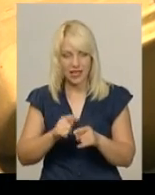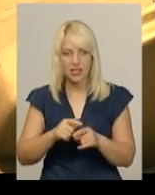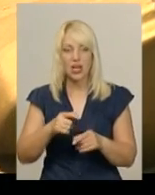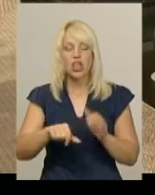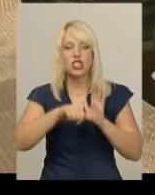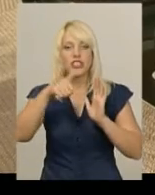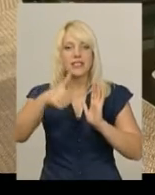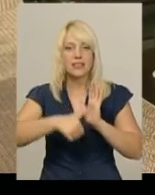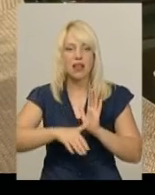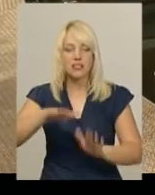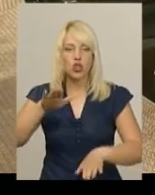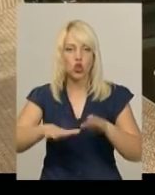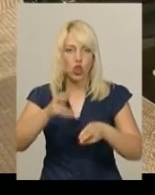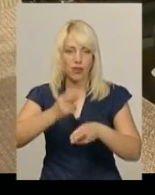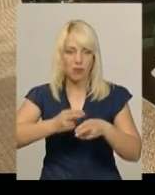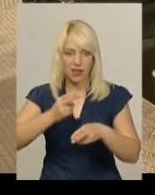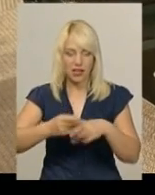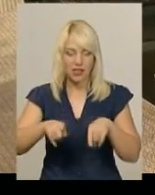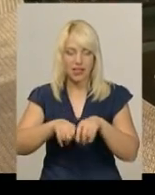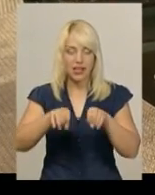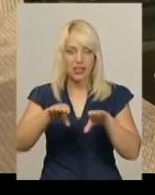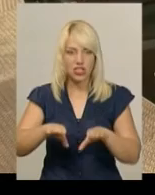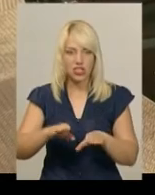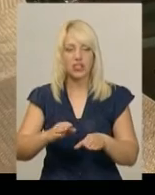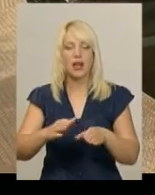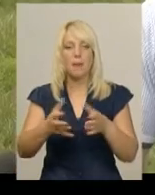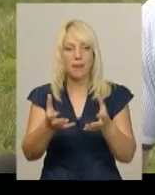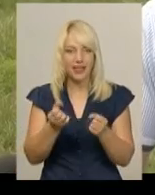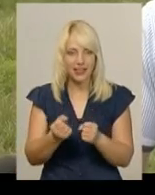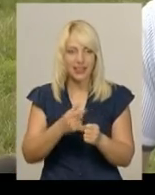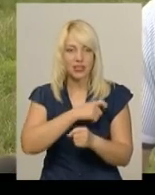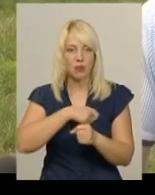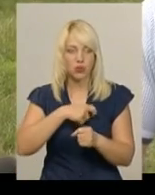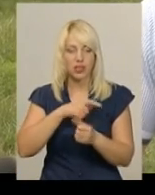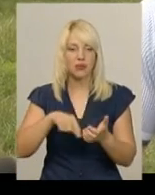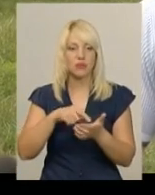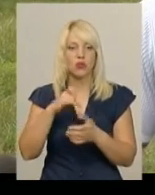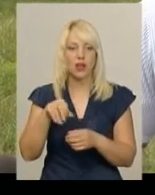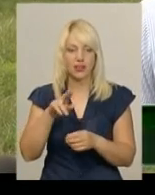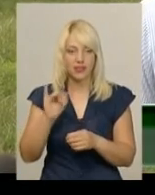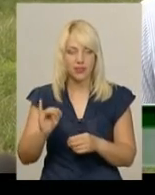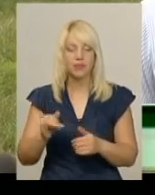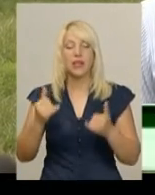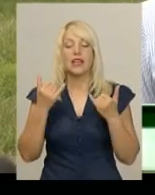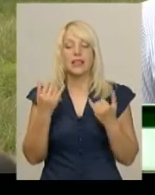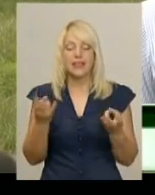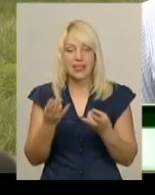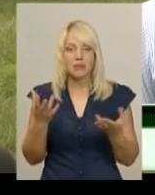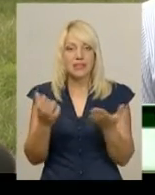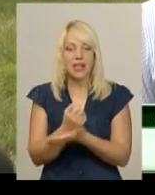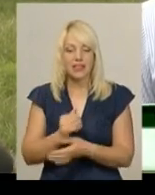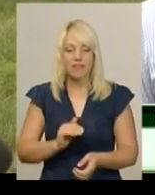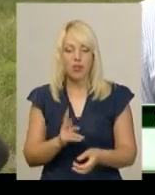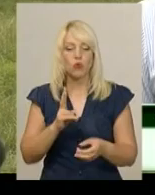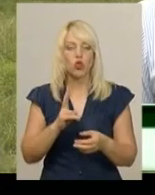тонн. Рішення про його демонтаж прийняли хмельницькі депутати на сесії 4 липня. Треба зараз знайти фірму, яка займається